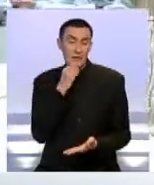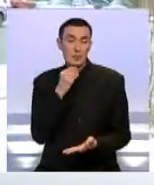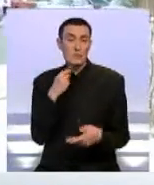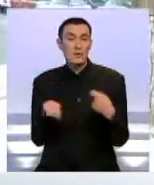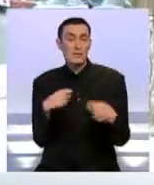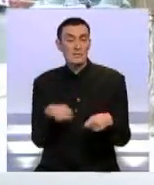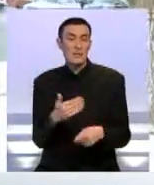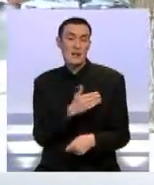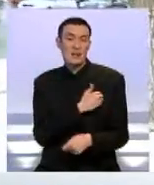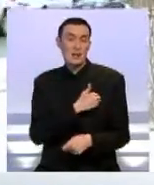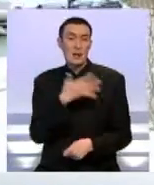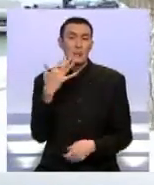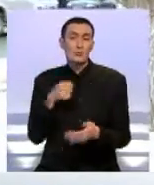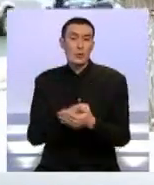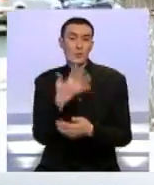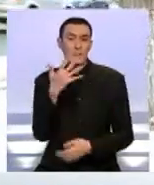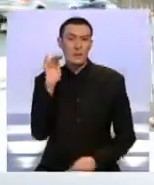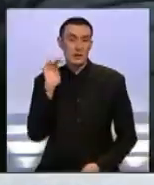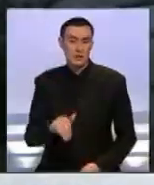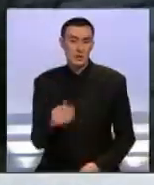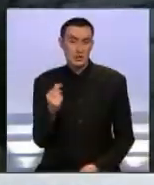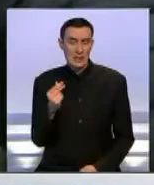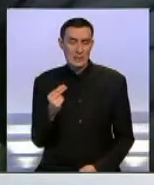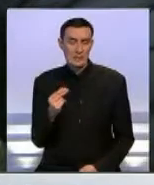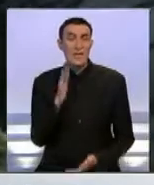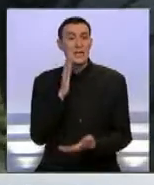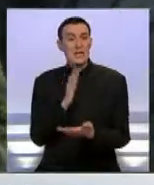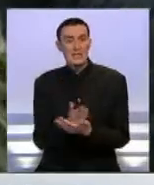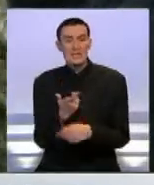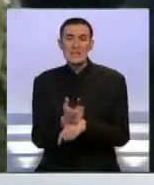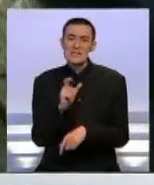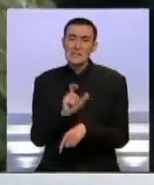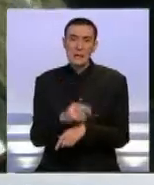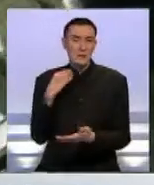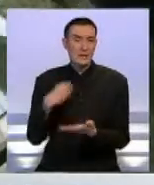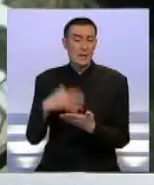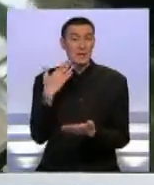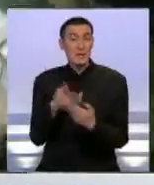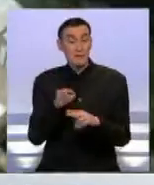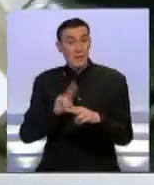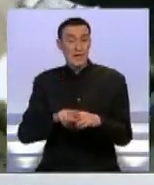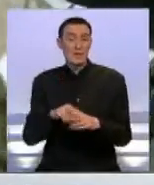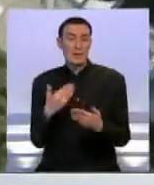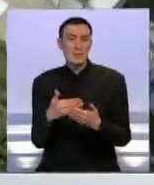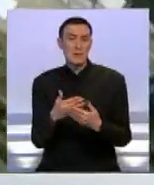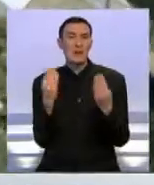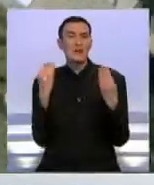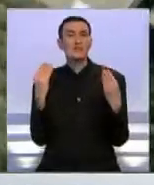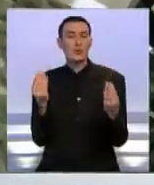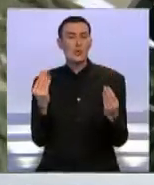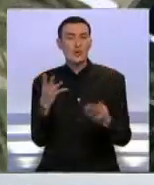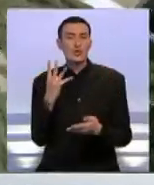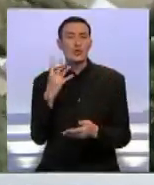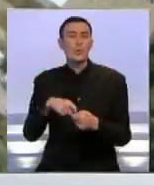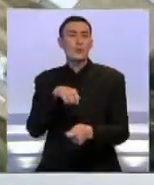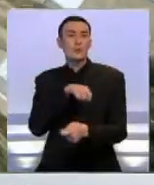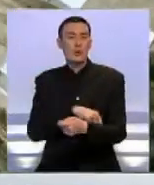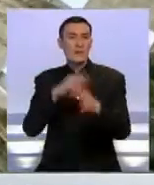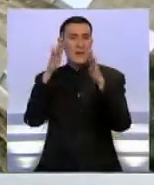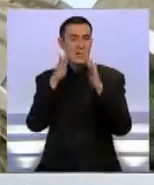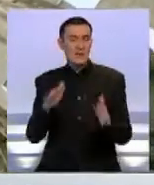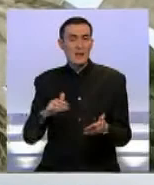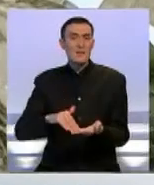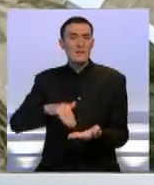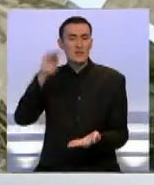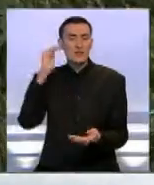уже просят до 5000 тенге. Есть и самые дорогие, как, например, эта вот роскошная 4-метровая ель, выращенная в